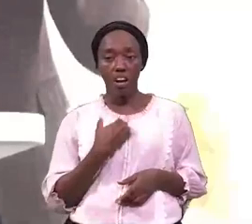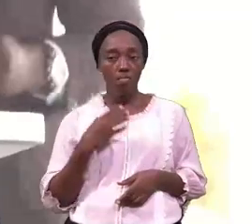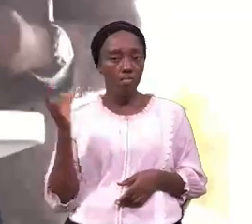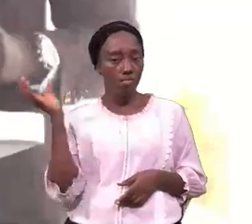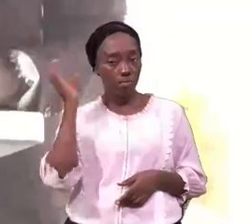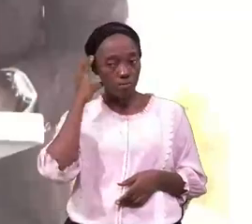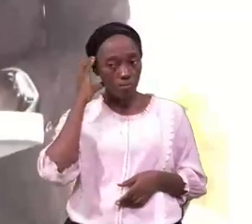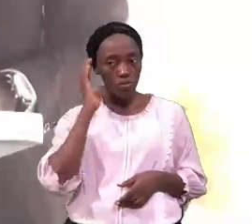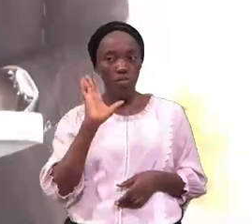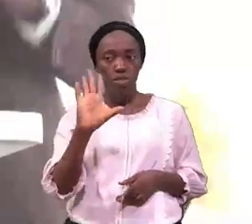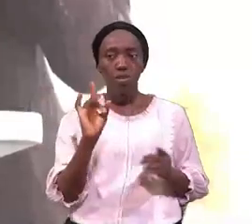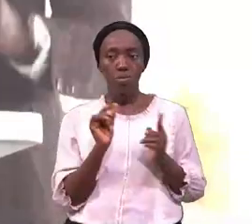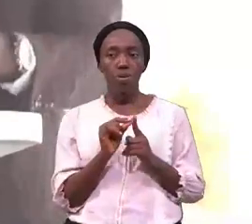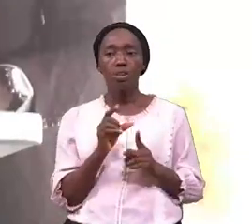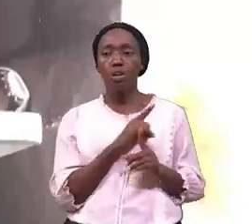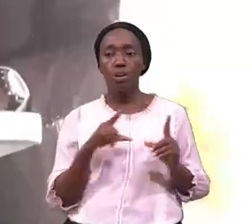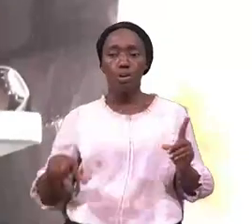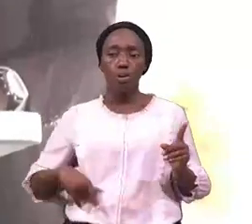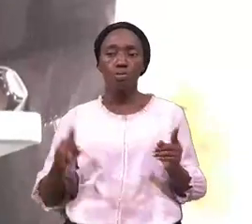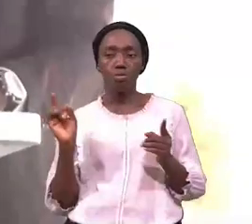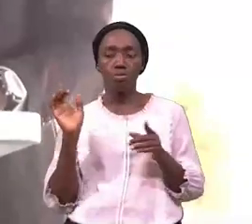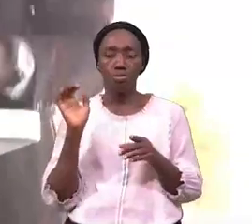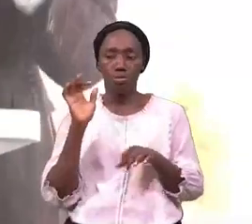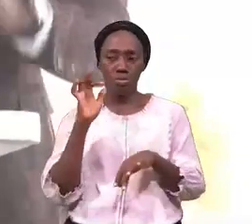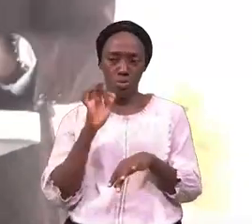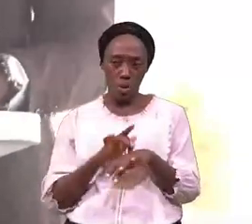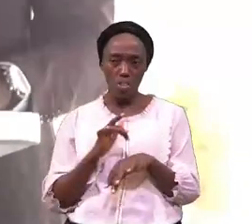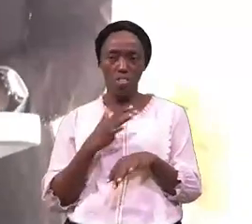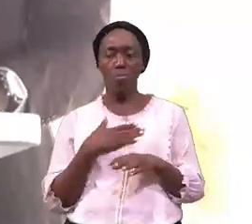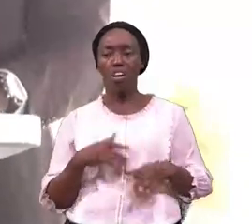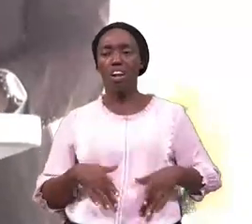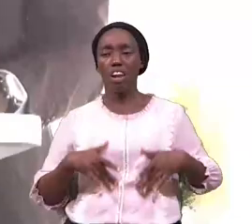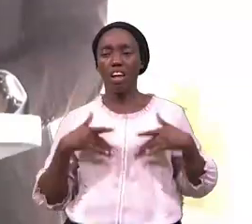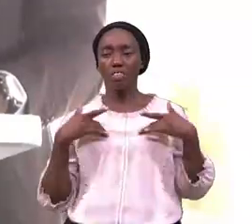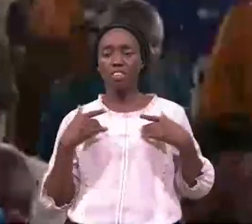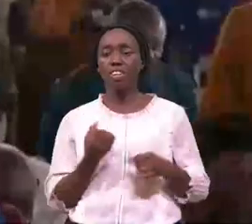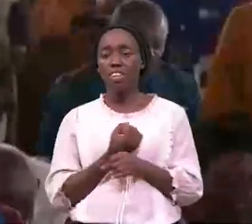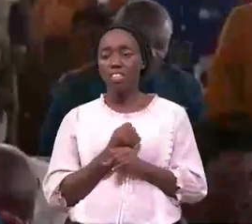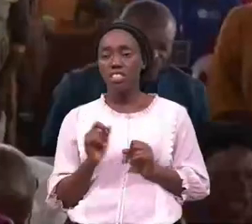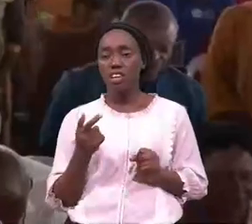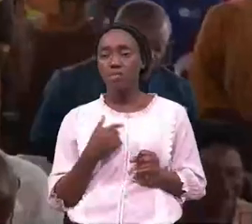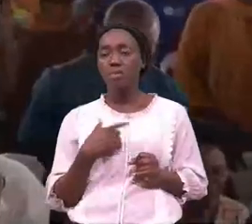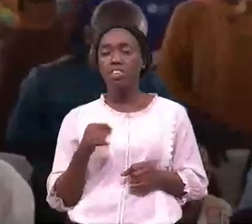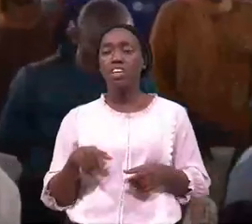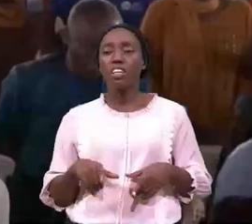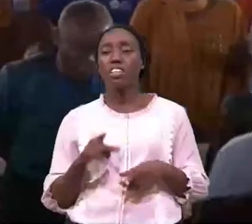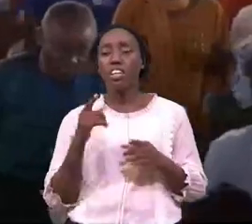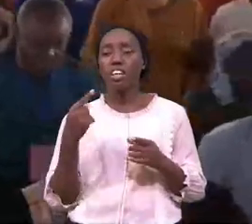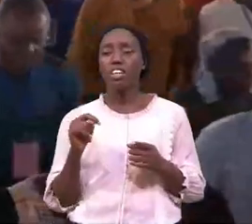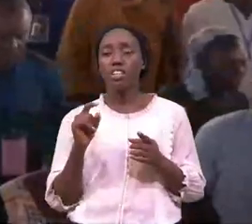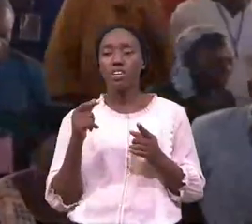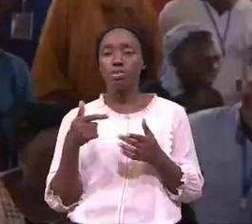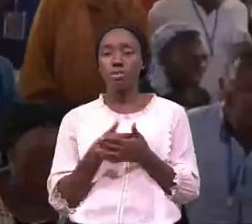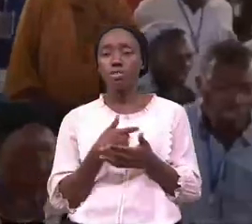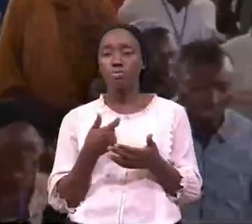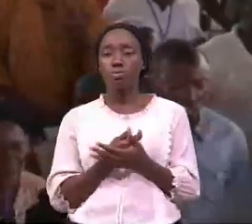aujourd'hui. Touche ma vie, sauve-moi, que l'évangile